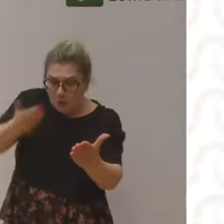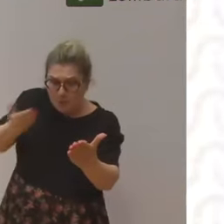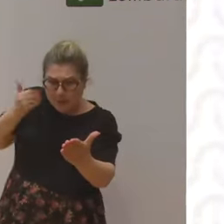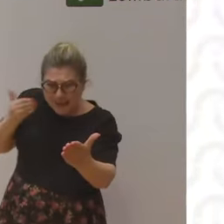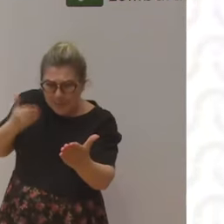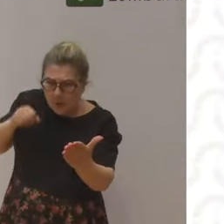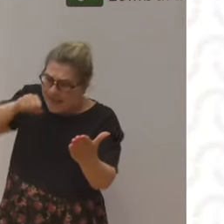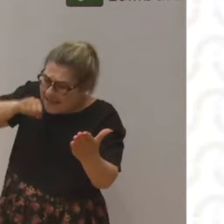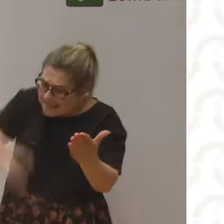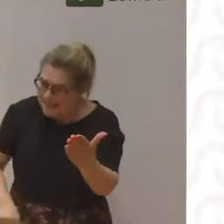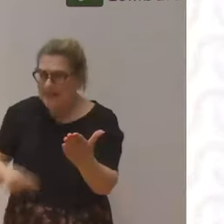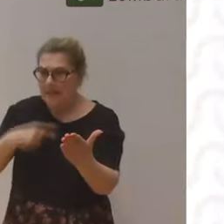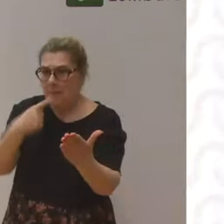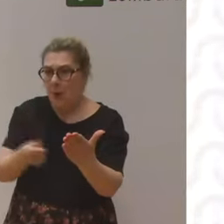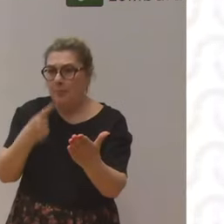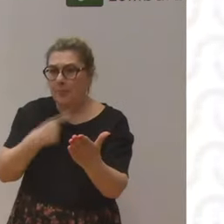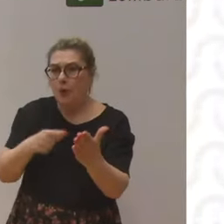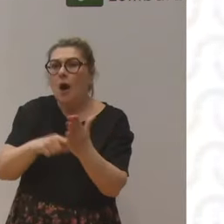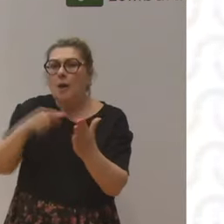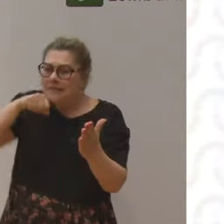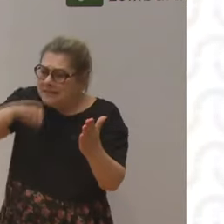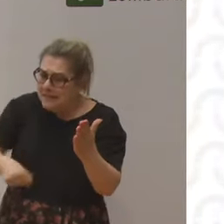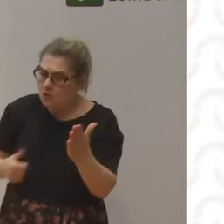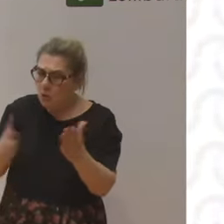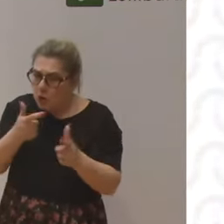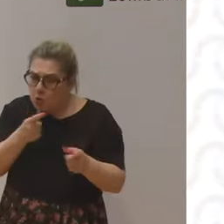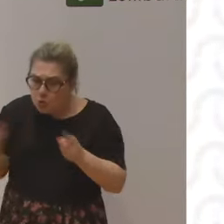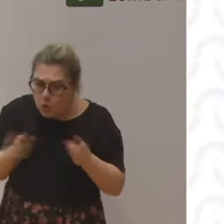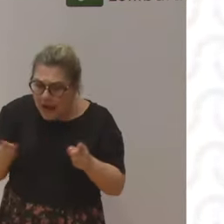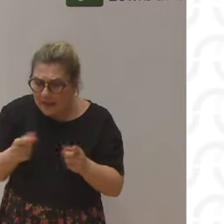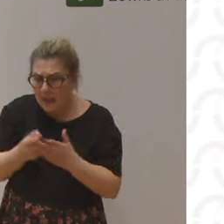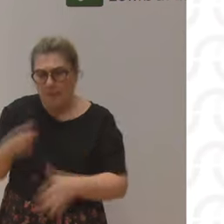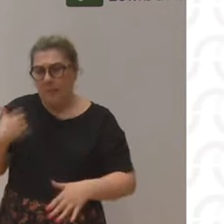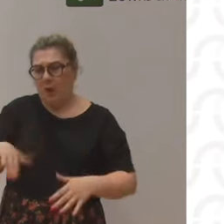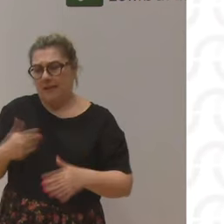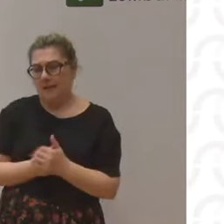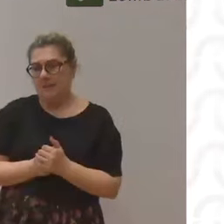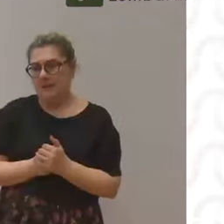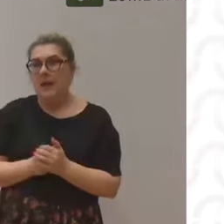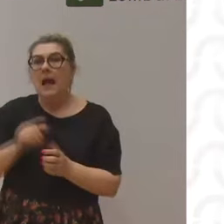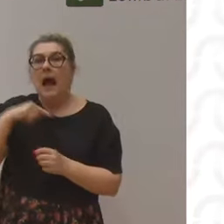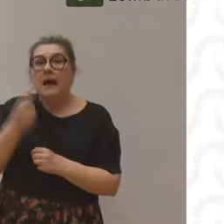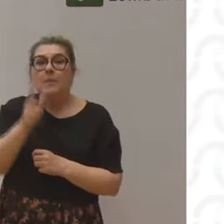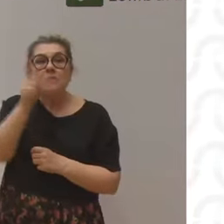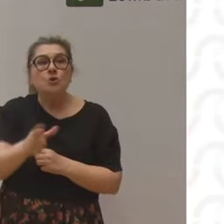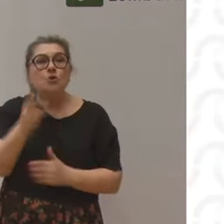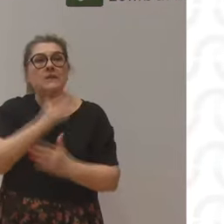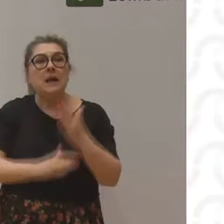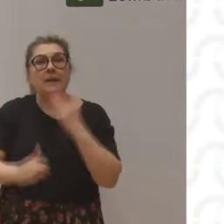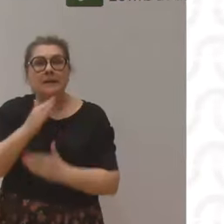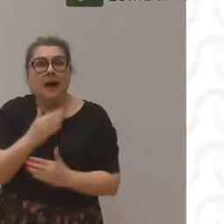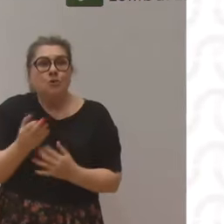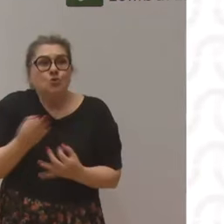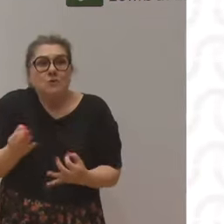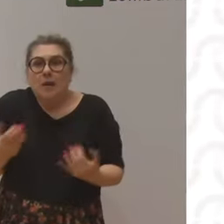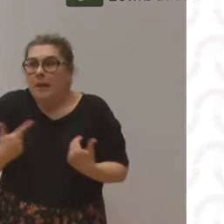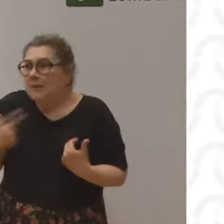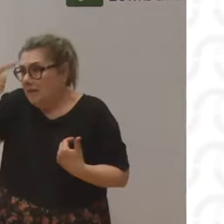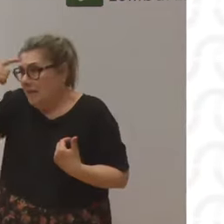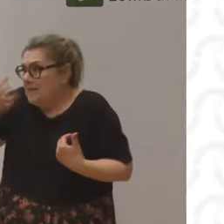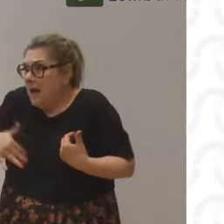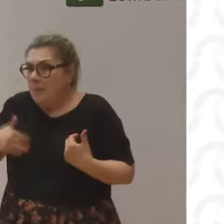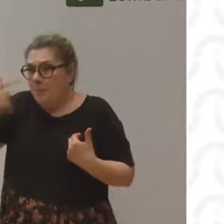davvero tanto su questo concetto, perché è davvero fondamentale. E anche perché la persona con disabilità giustamente deve